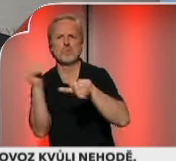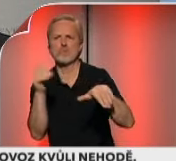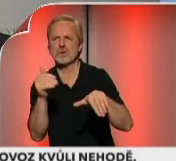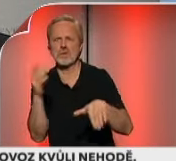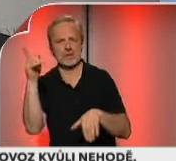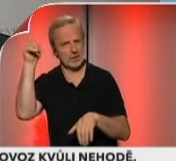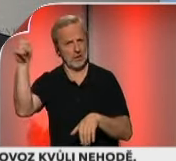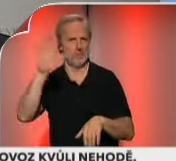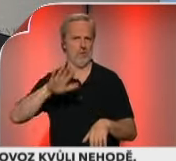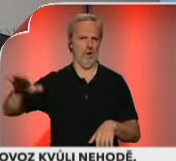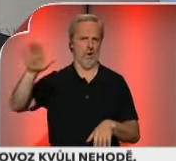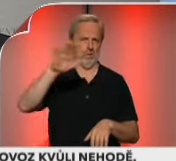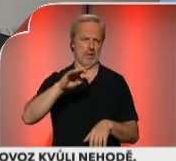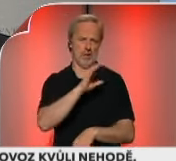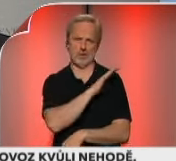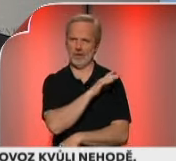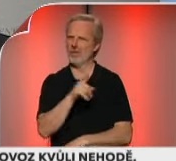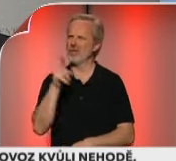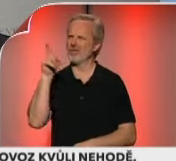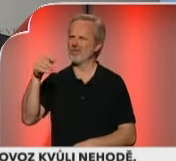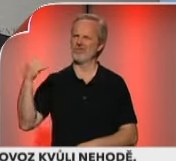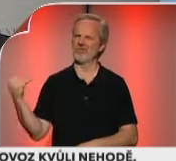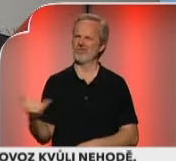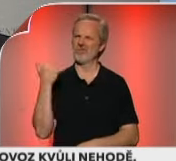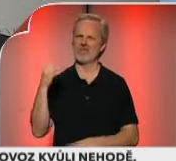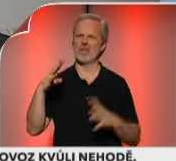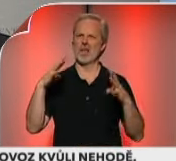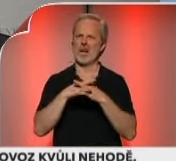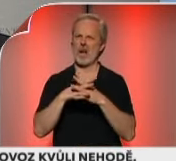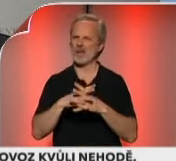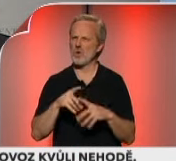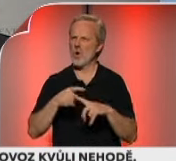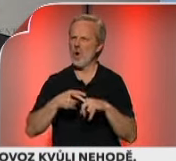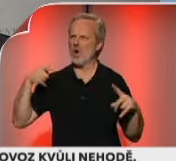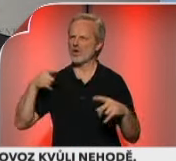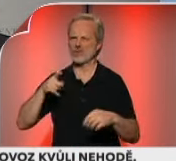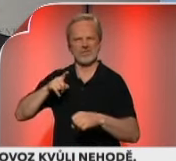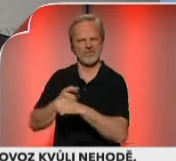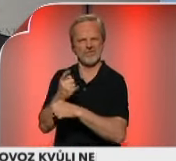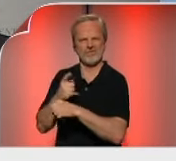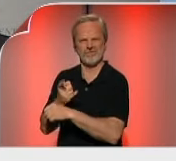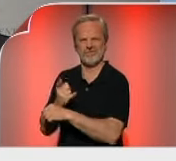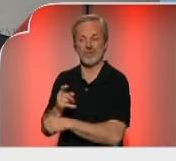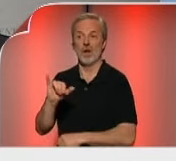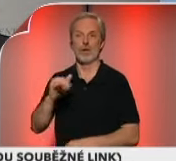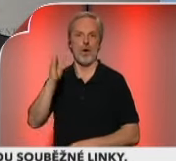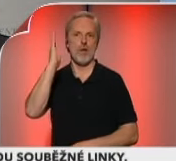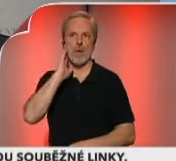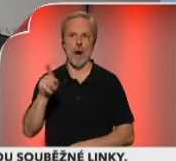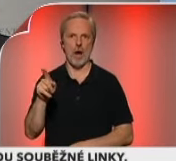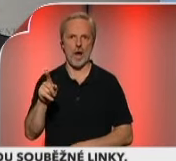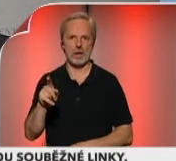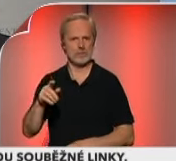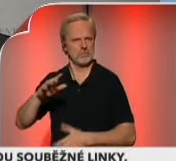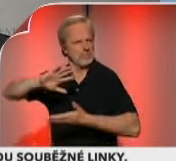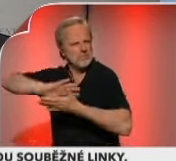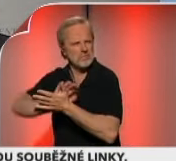to byla vždycky politika a styl Davida rá své politické Nepřátelé se pokusit